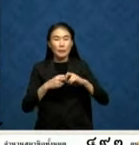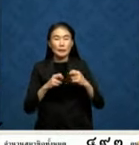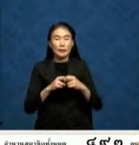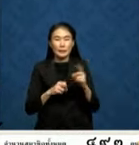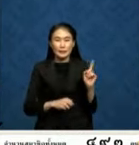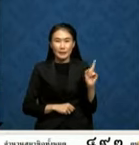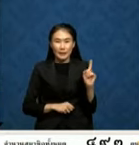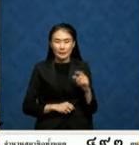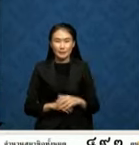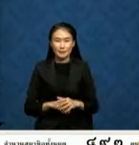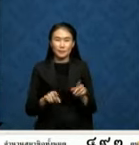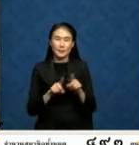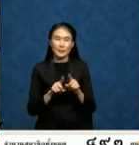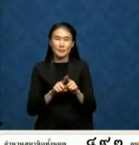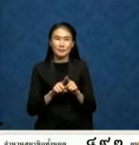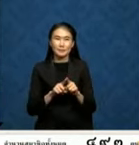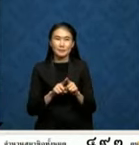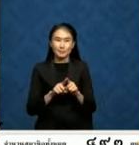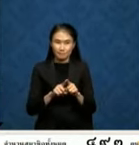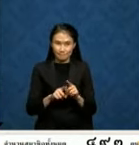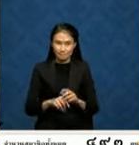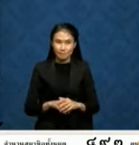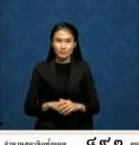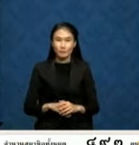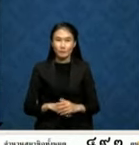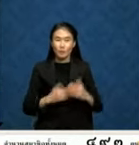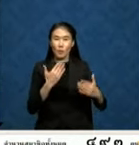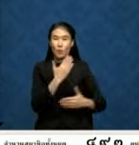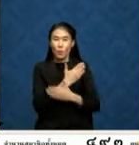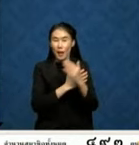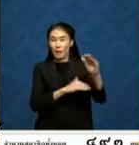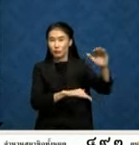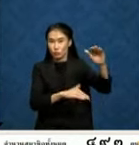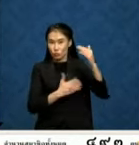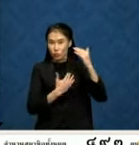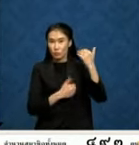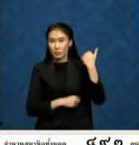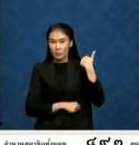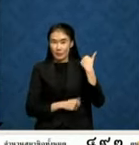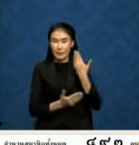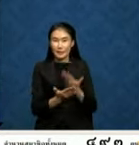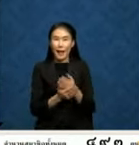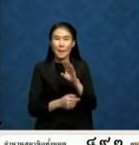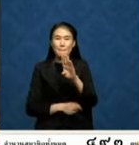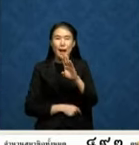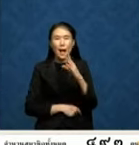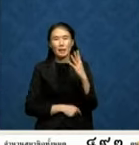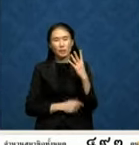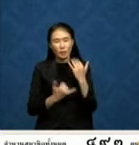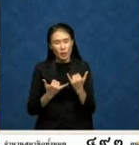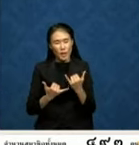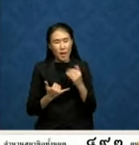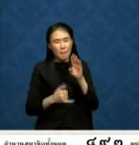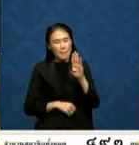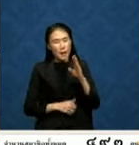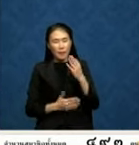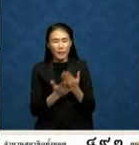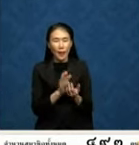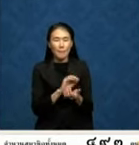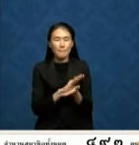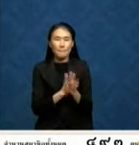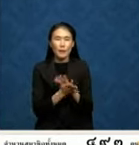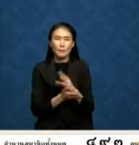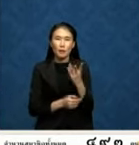ที่สถานการณ์เรื่องของปัจจัยในการนำเข้านะครับก็คือเรื่องของค่าเงินบาทนะครับก็มีส่วนสำคัญนะครับที่จะทำ